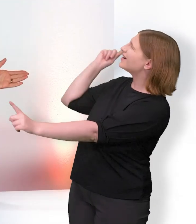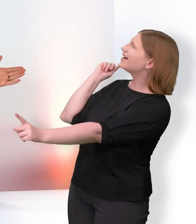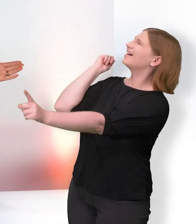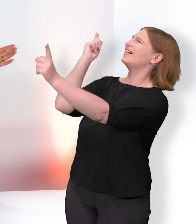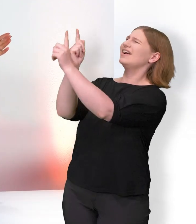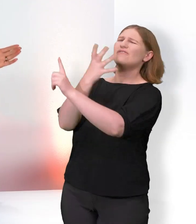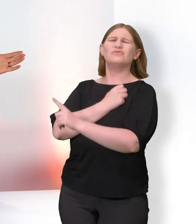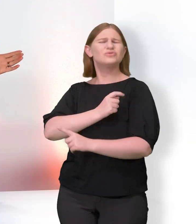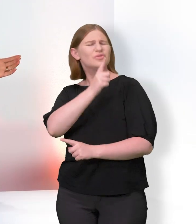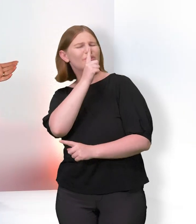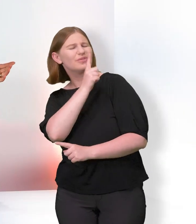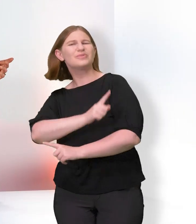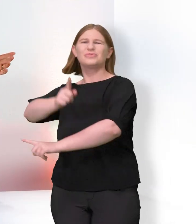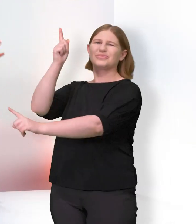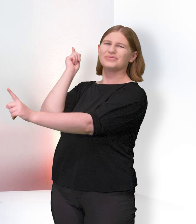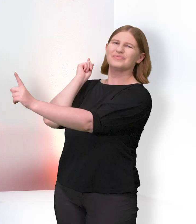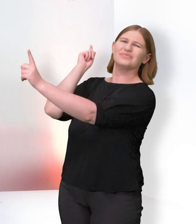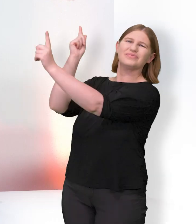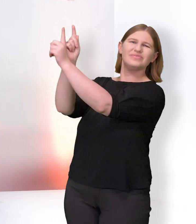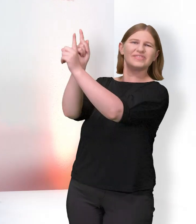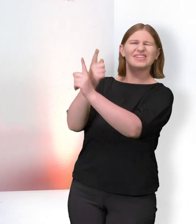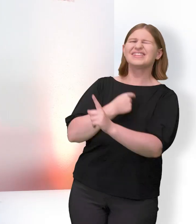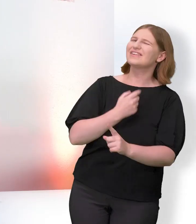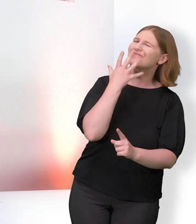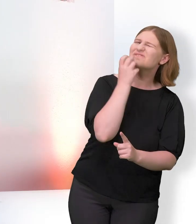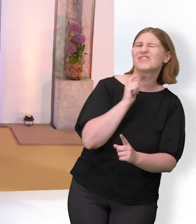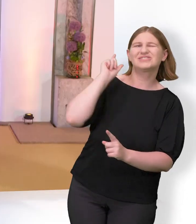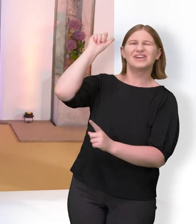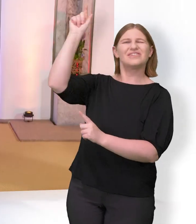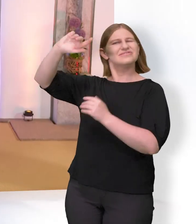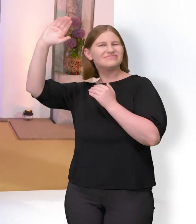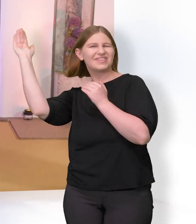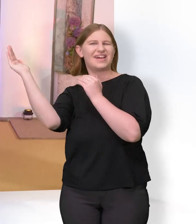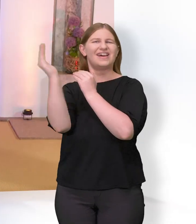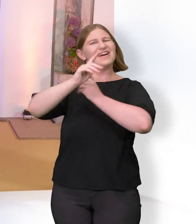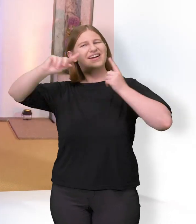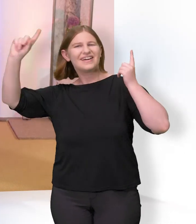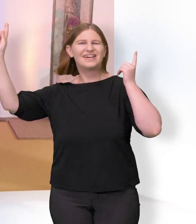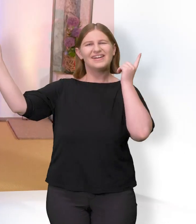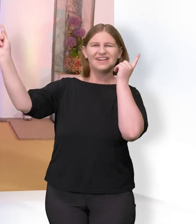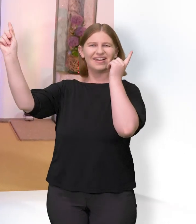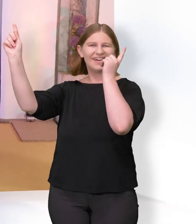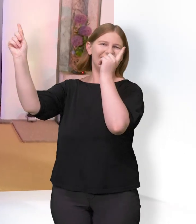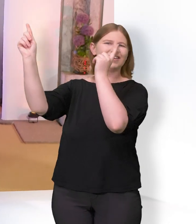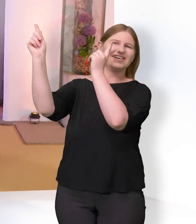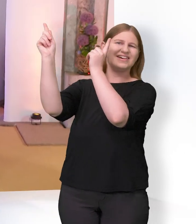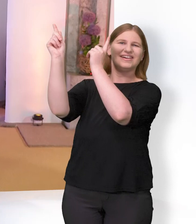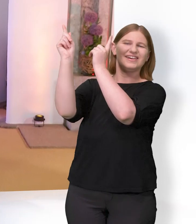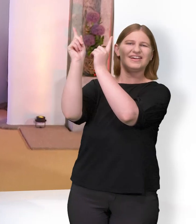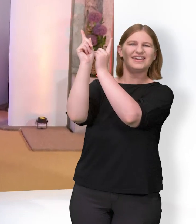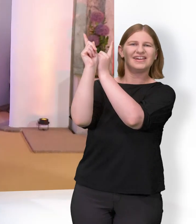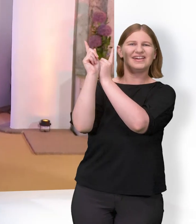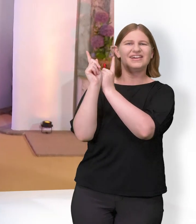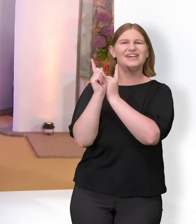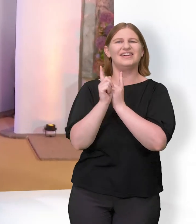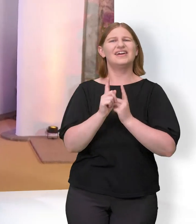will doch nur zu dir, zu dir, zu dir. Will doch nur zu dir, zu dir, zu